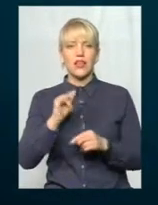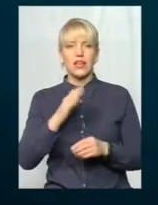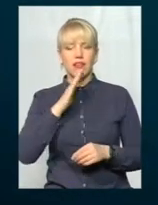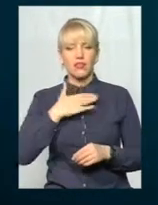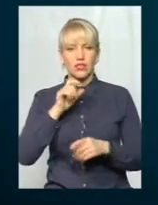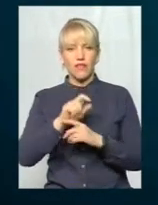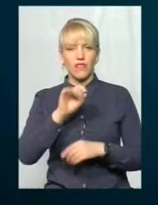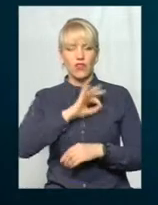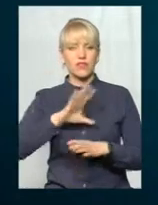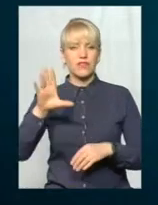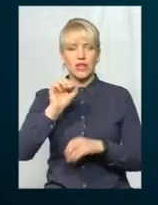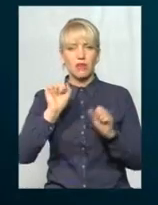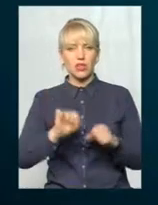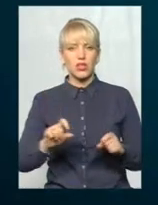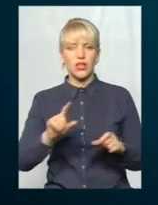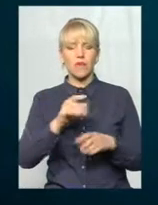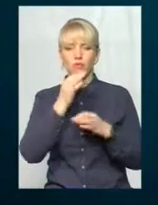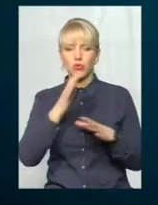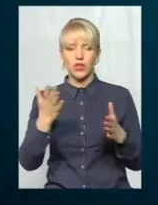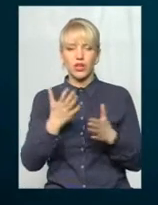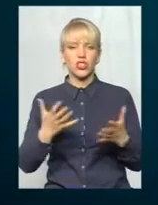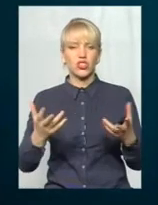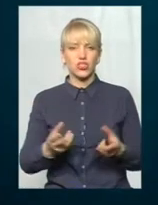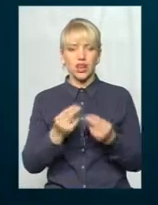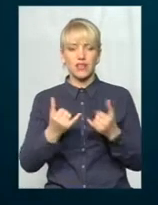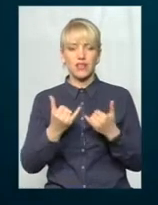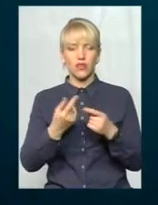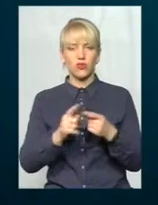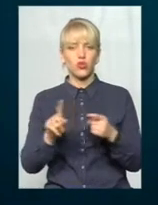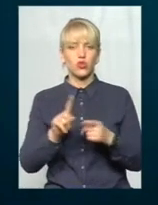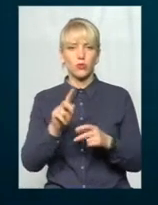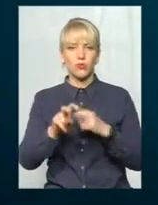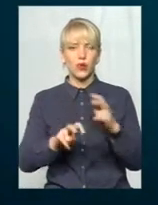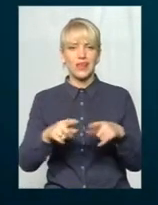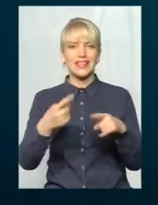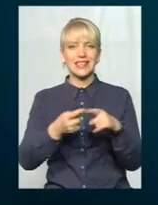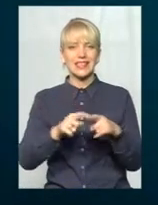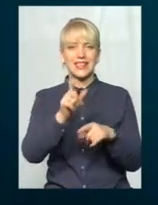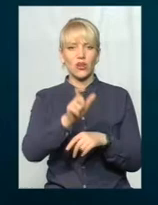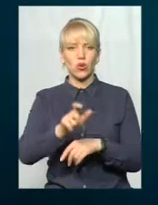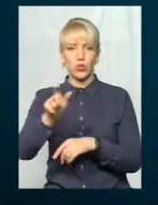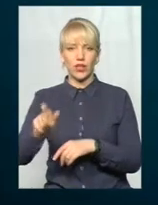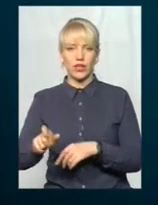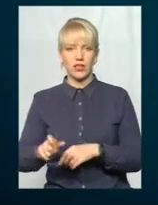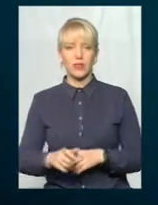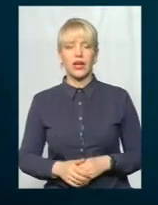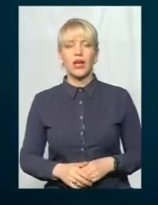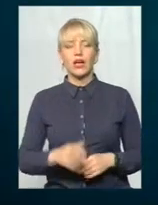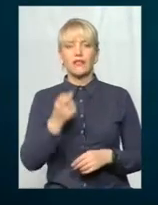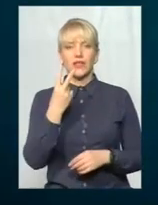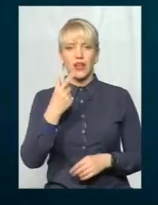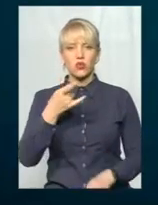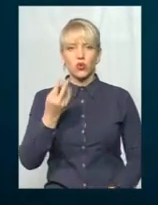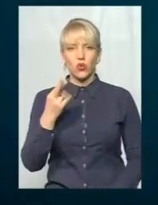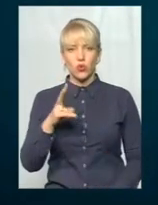найменшу можливість і будь-який шанс для того, щоб відшукати цих людей, заявив голова Служби безпеки України Василь Грицак. Водночас 12